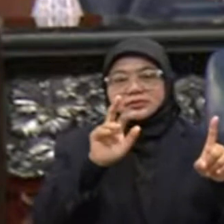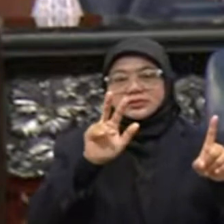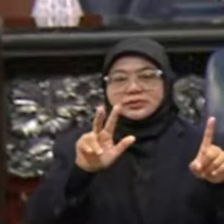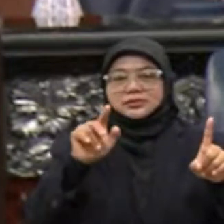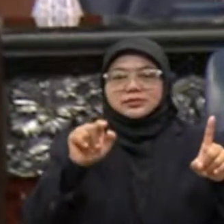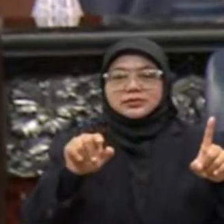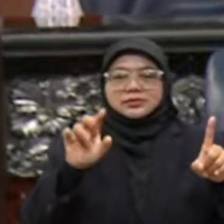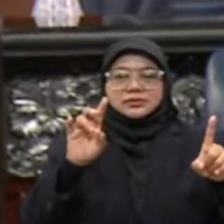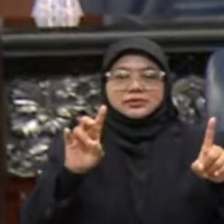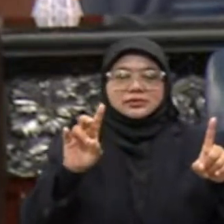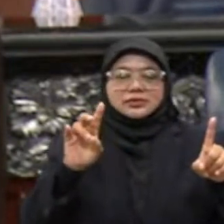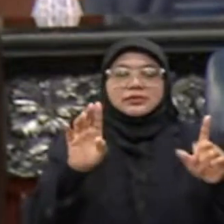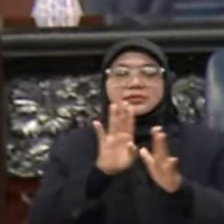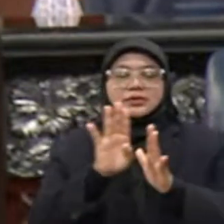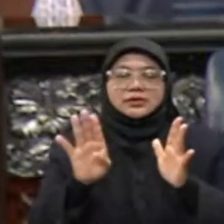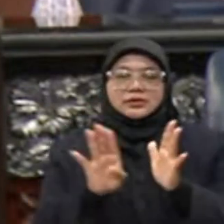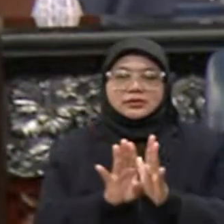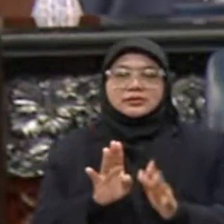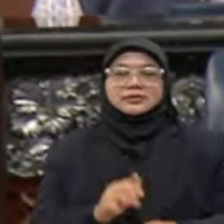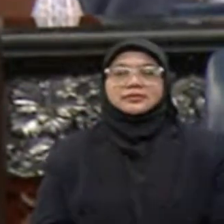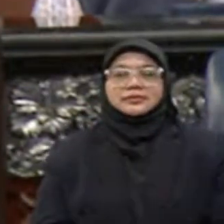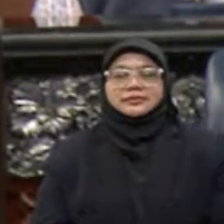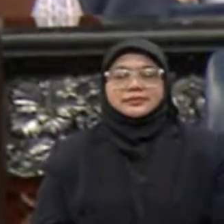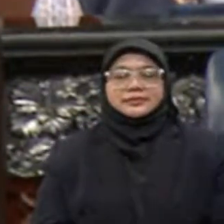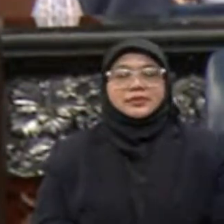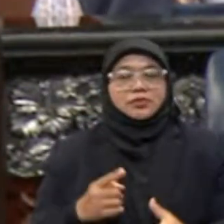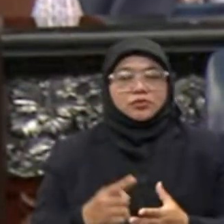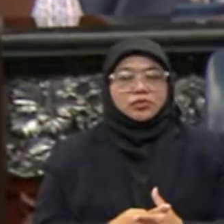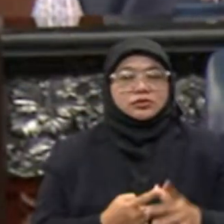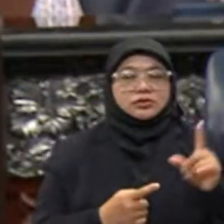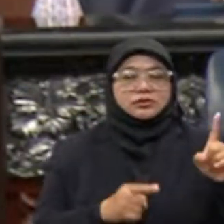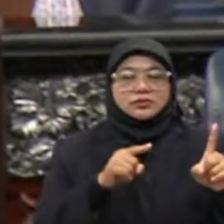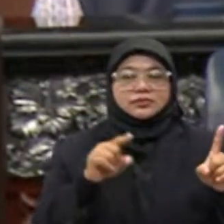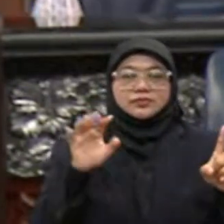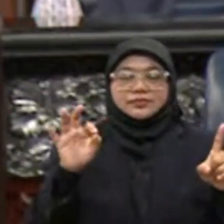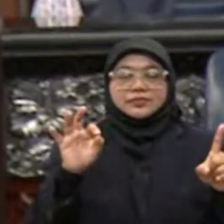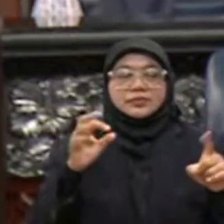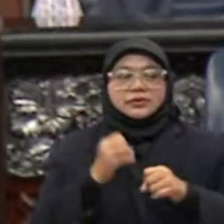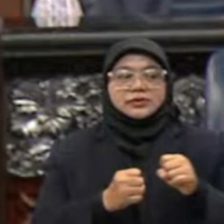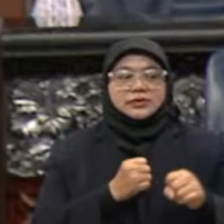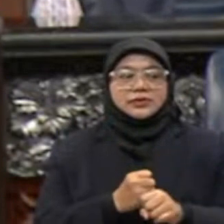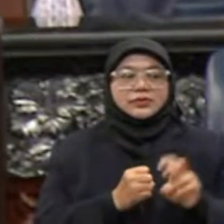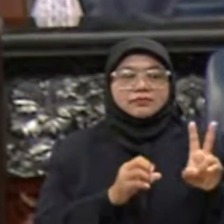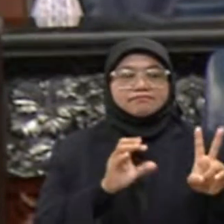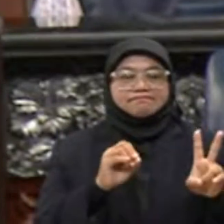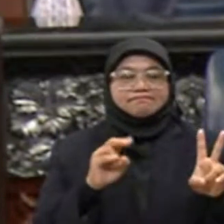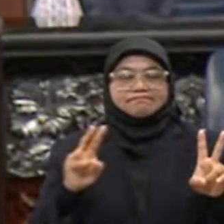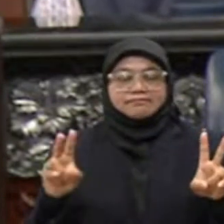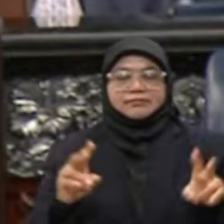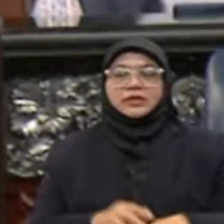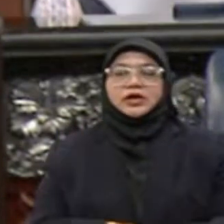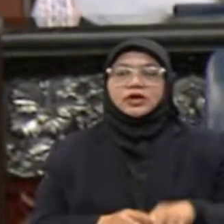pukulan tujuh Januari hingga September 2022 melibatkan